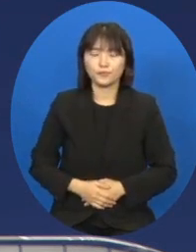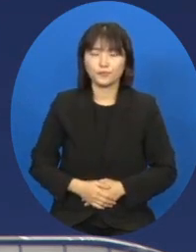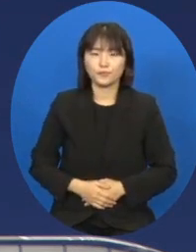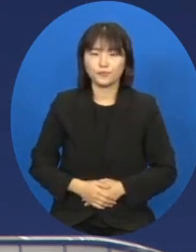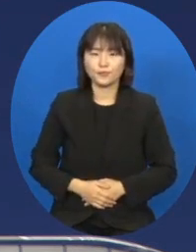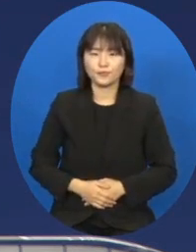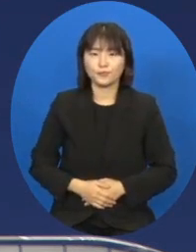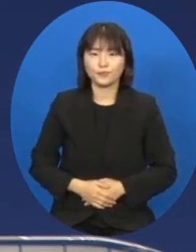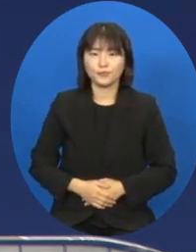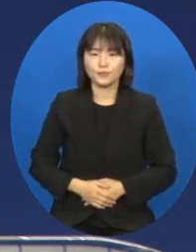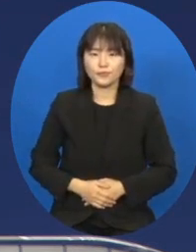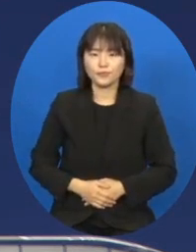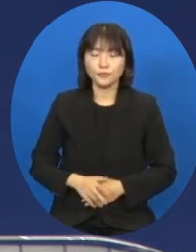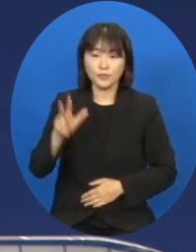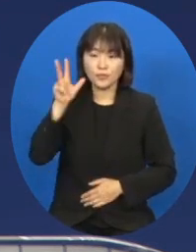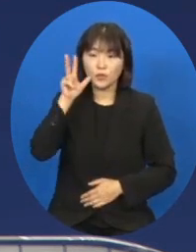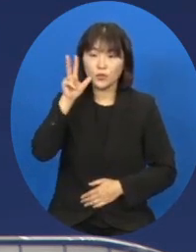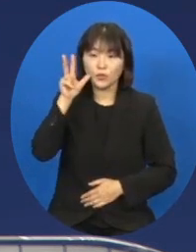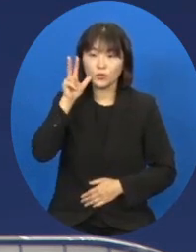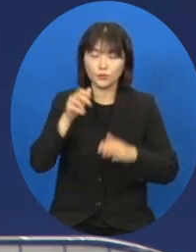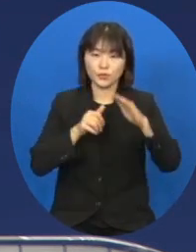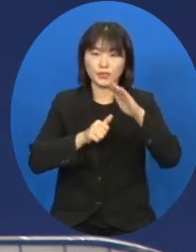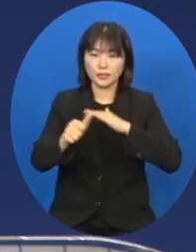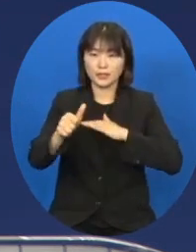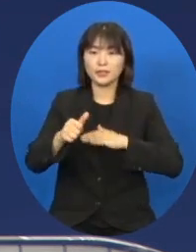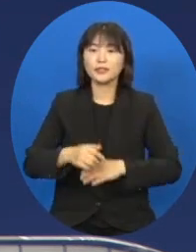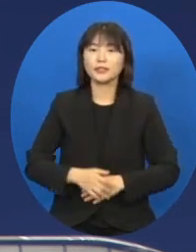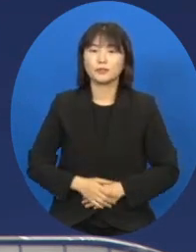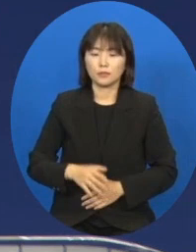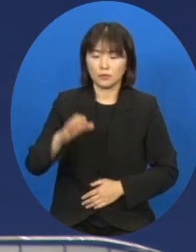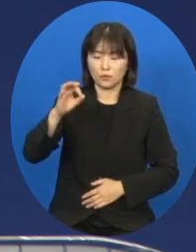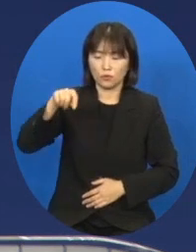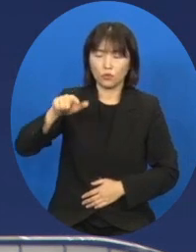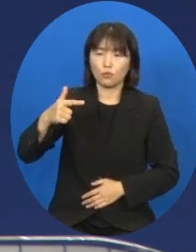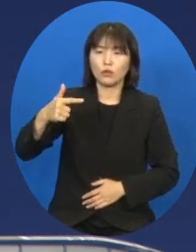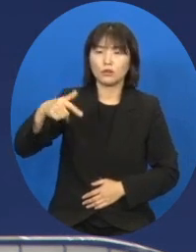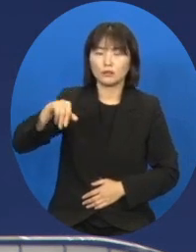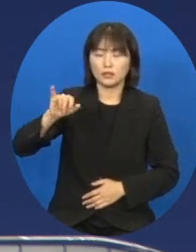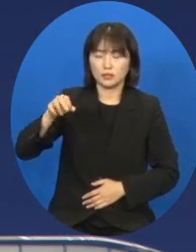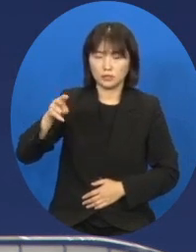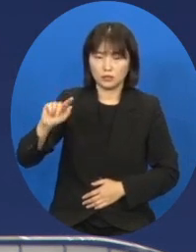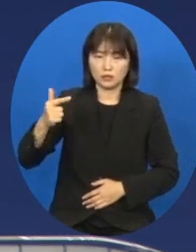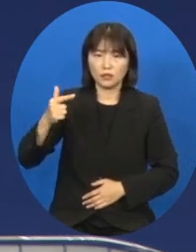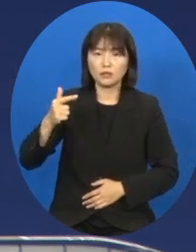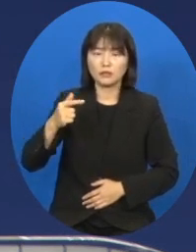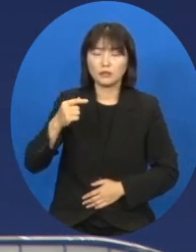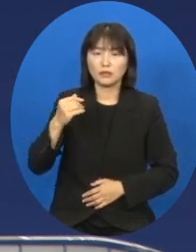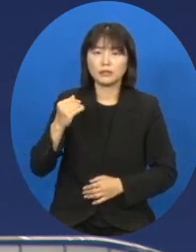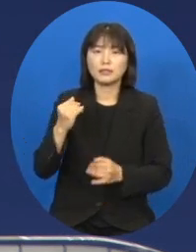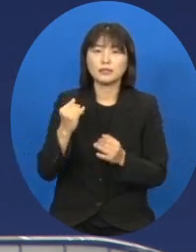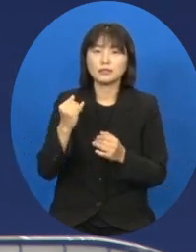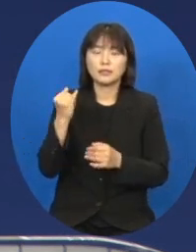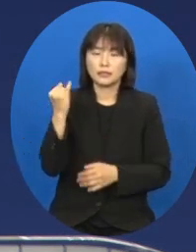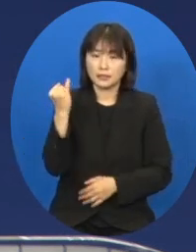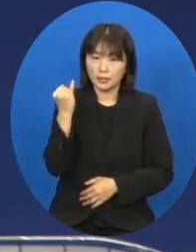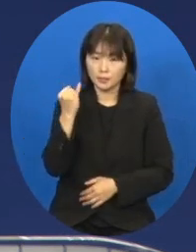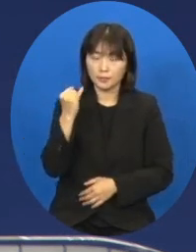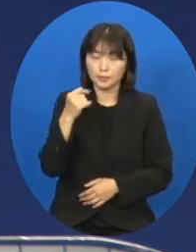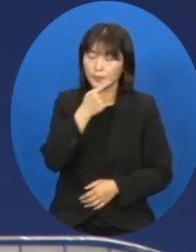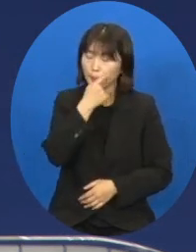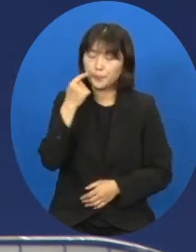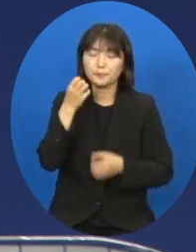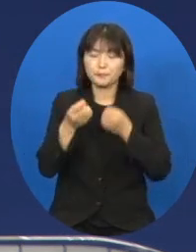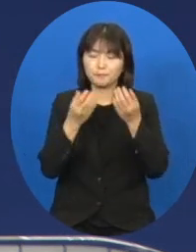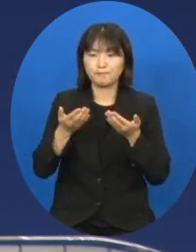네, 여호수아 대표인 원지연 자매가 간증을 했어요. 참